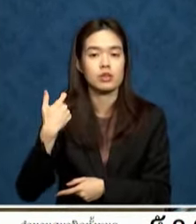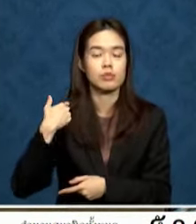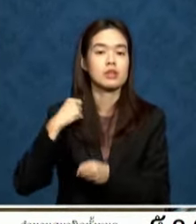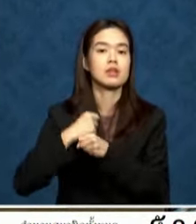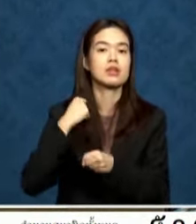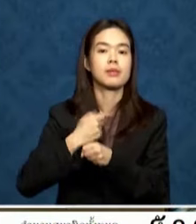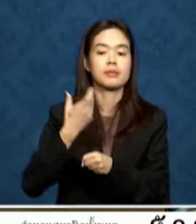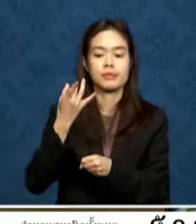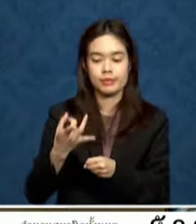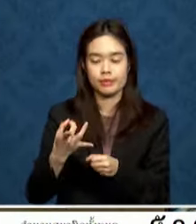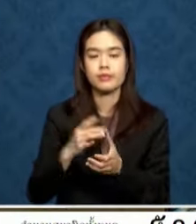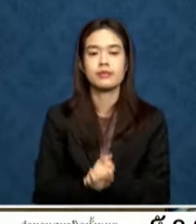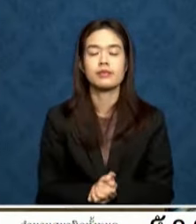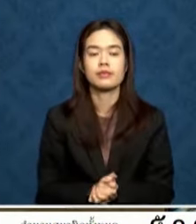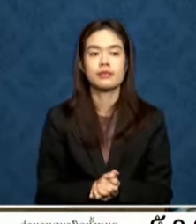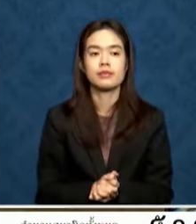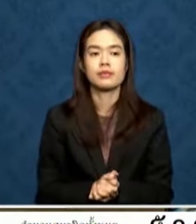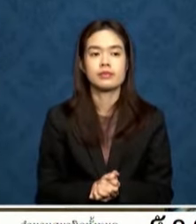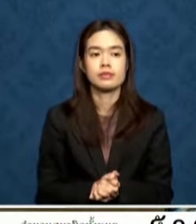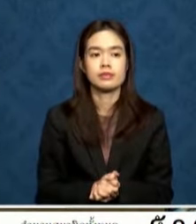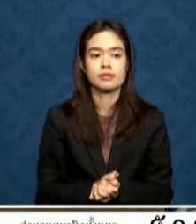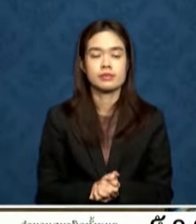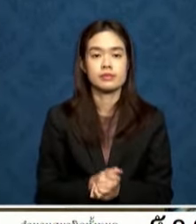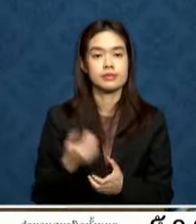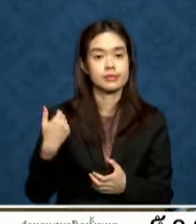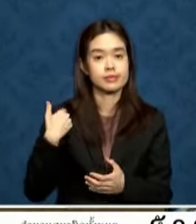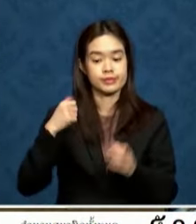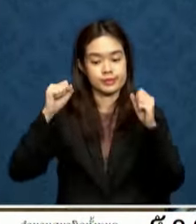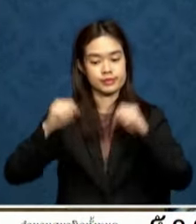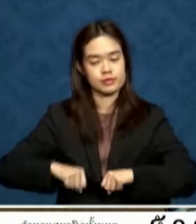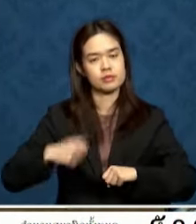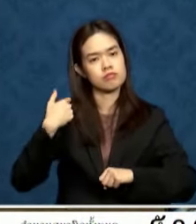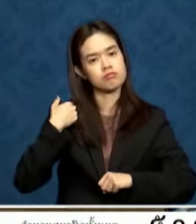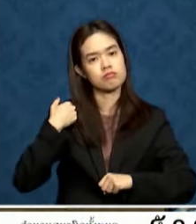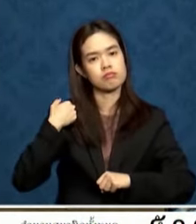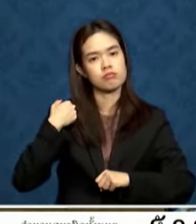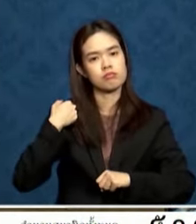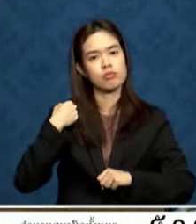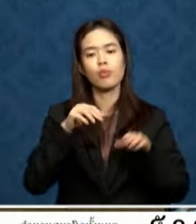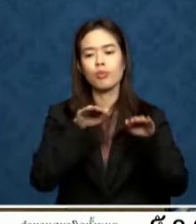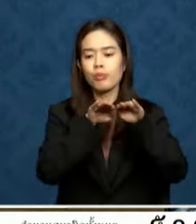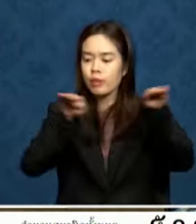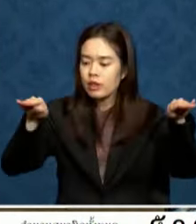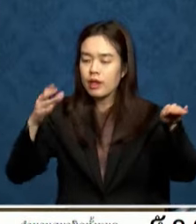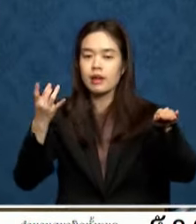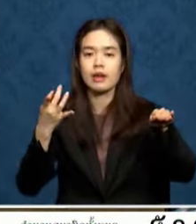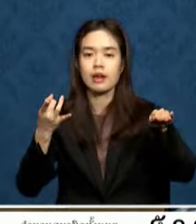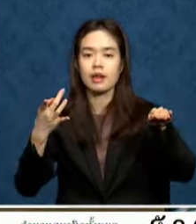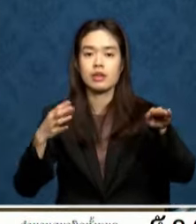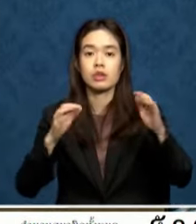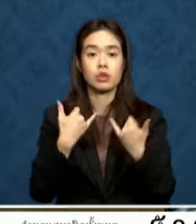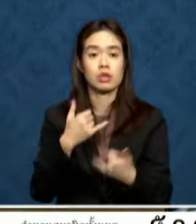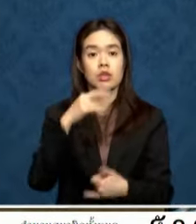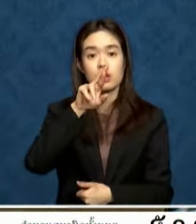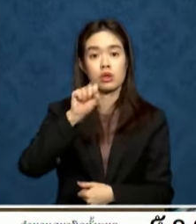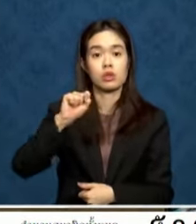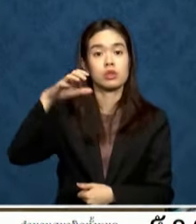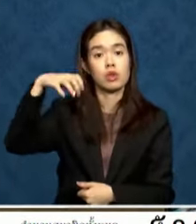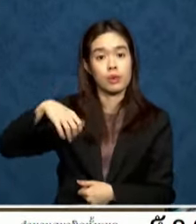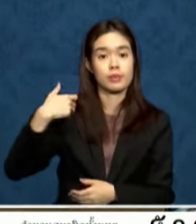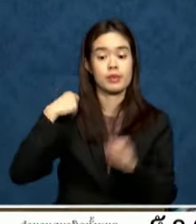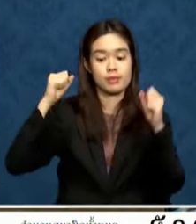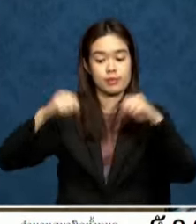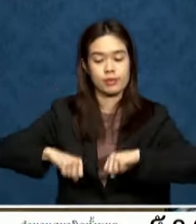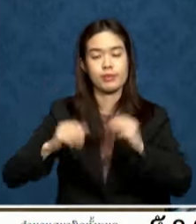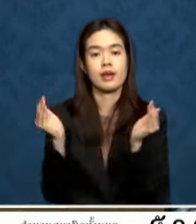เสียก่อนทำประชามติด้วยหลักเกณฑ์อะไรถ้ารัฐสภาก็จะมีหลักเกณฑ์ลงมติด้วยเสีย